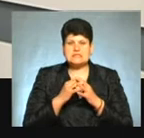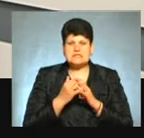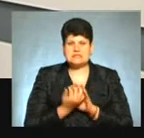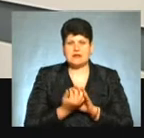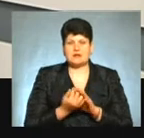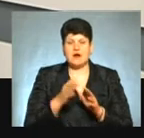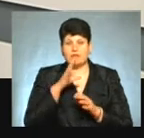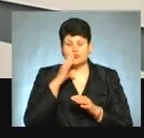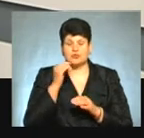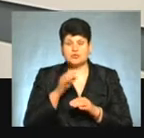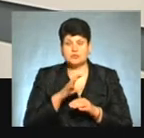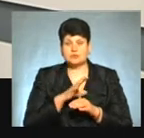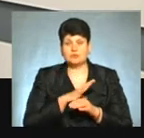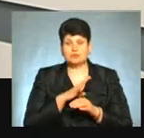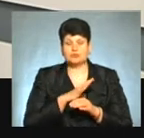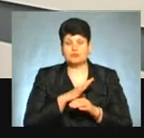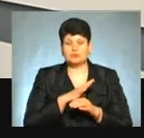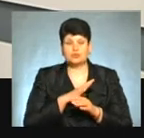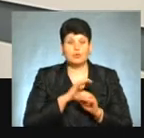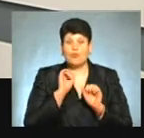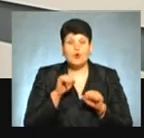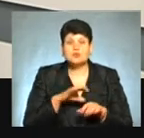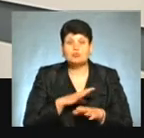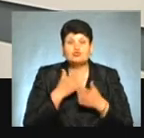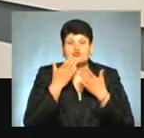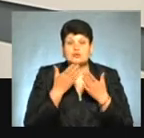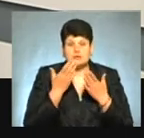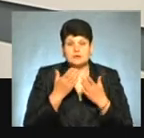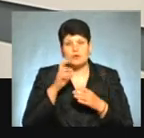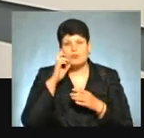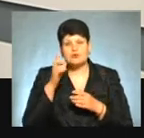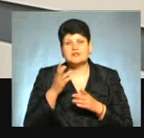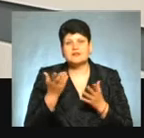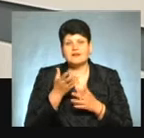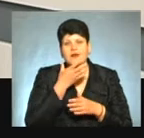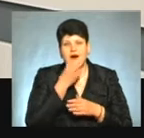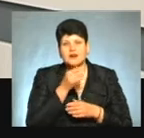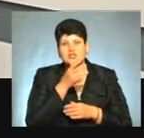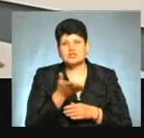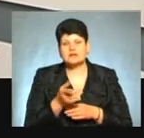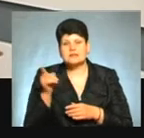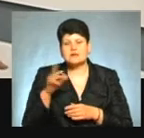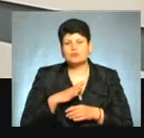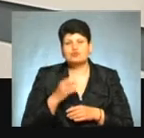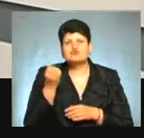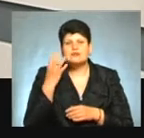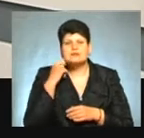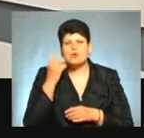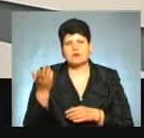було настільки світло, що при заграві можна було читати. Ось, а розповідь закінчує, Боже, який гарний час був. Їй було 14